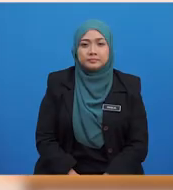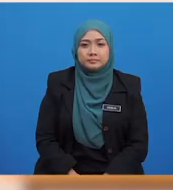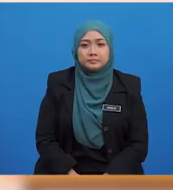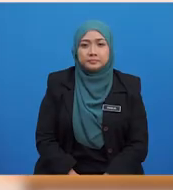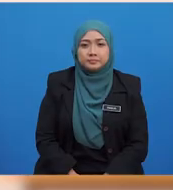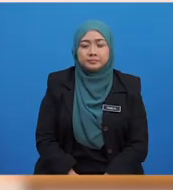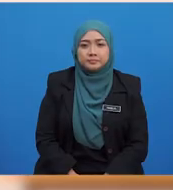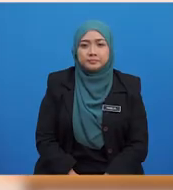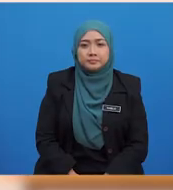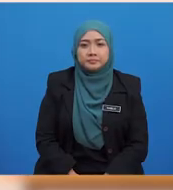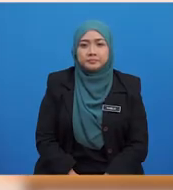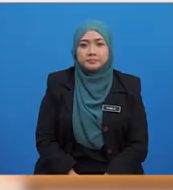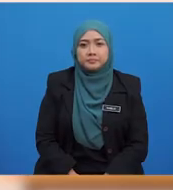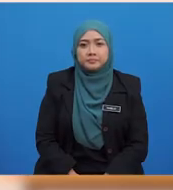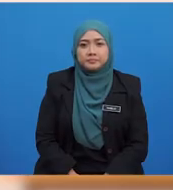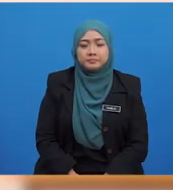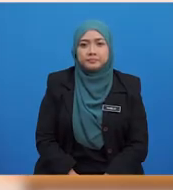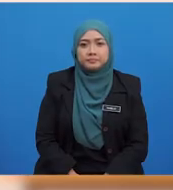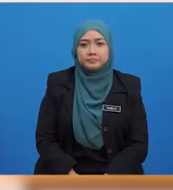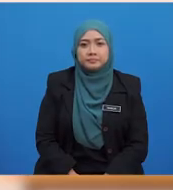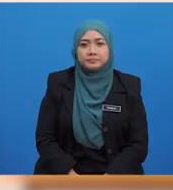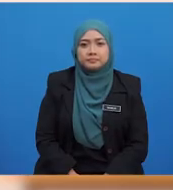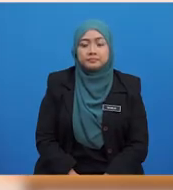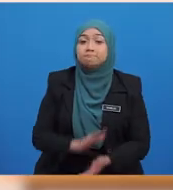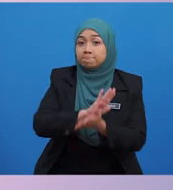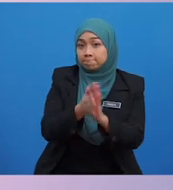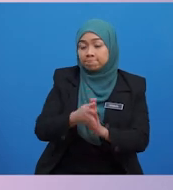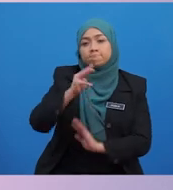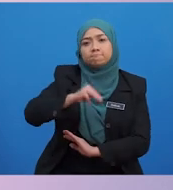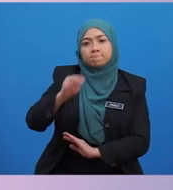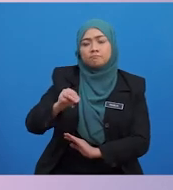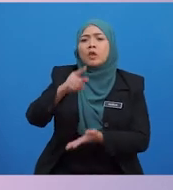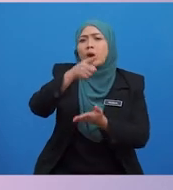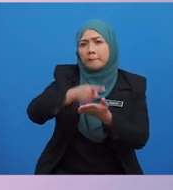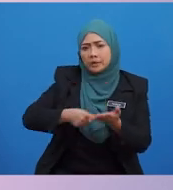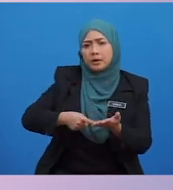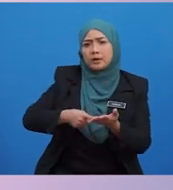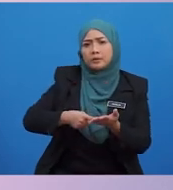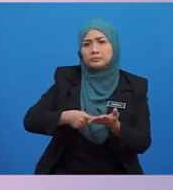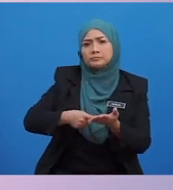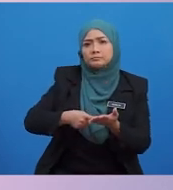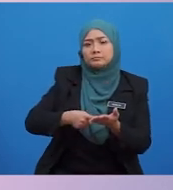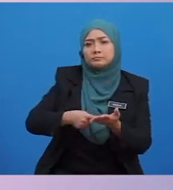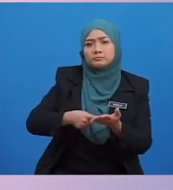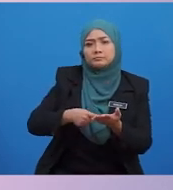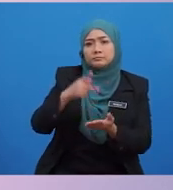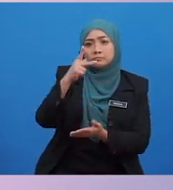Jadi murid-murid apakah konjektur yang boleh kita buat tentang nisbah tersebut